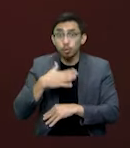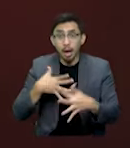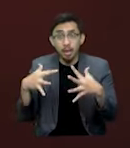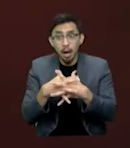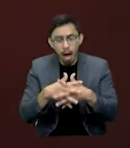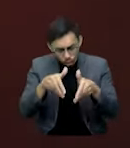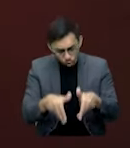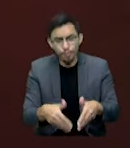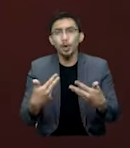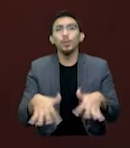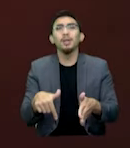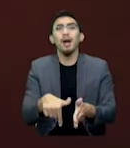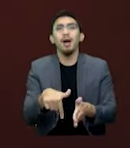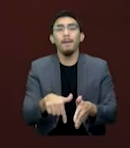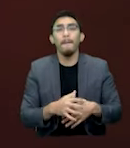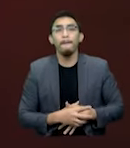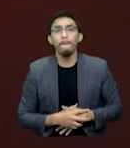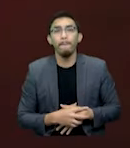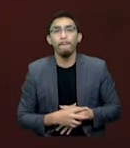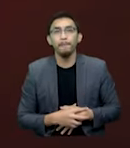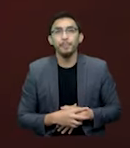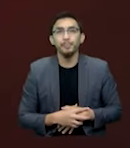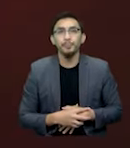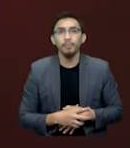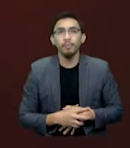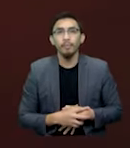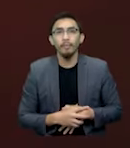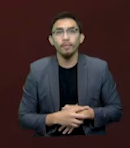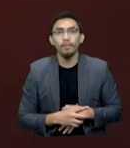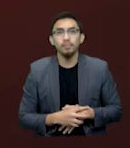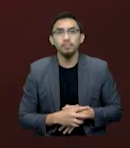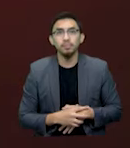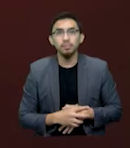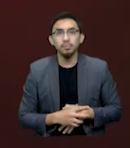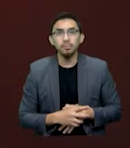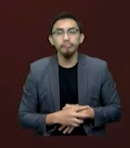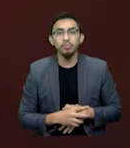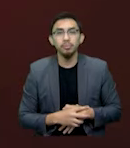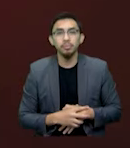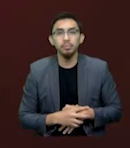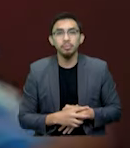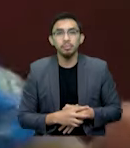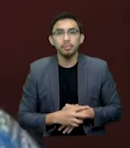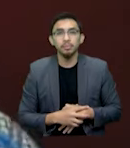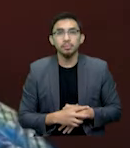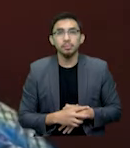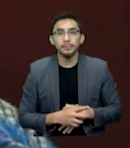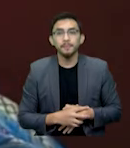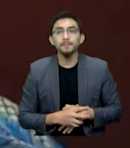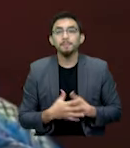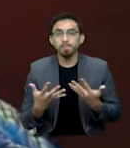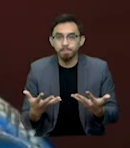dibeli kan begitu? Itu kan enggak secara logika itu kita enggak masuk akal. Enggak mungkin keluarga itu akan menjual kuburan orang tuanya kan